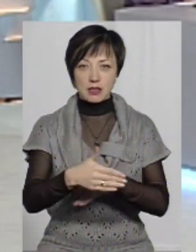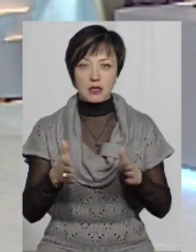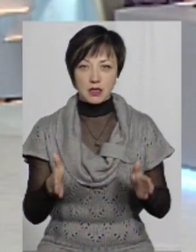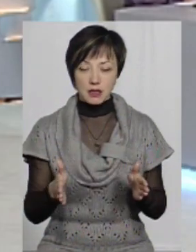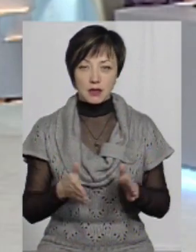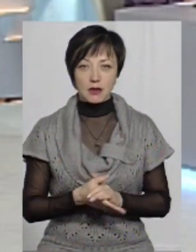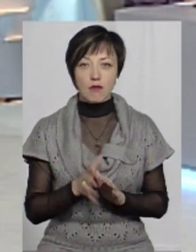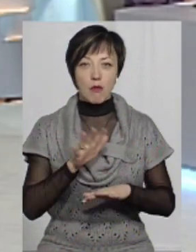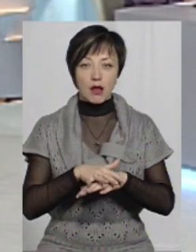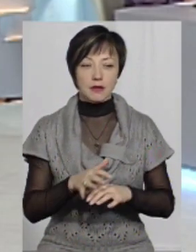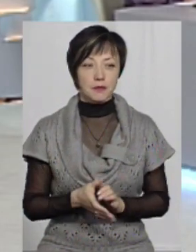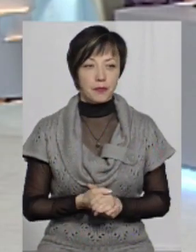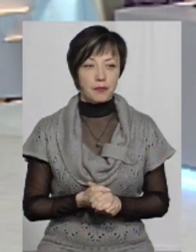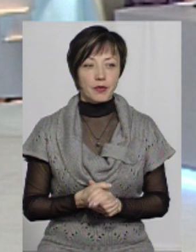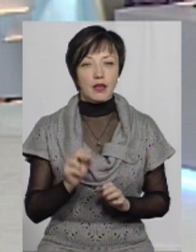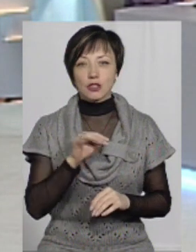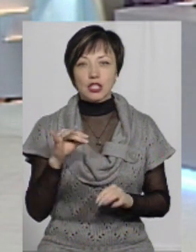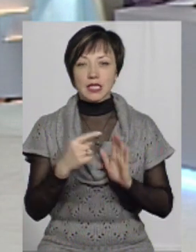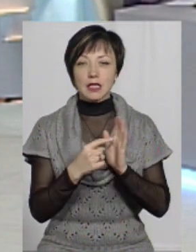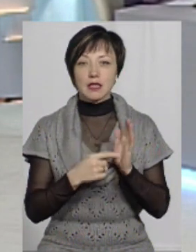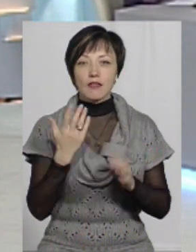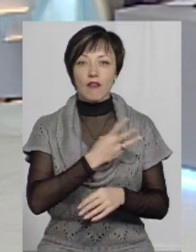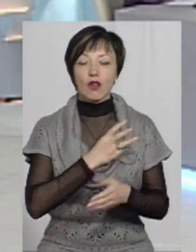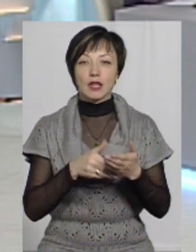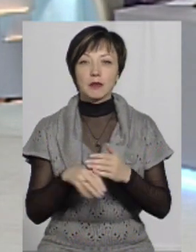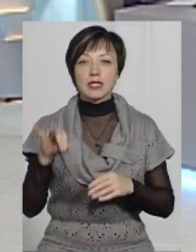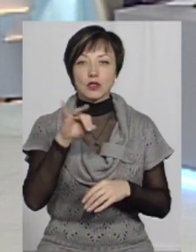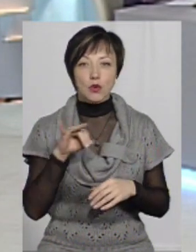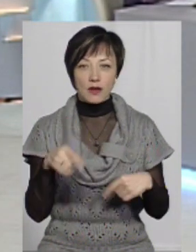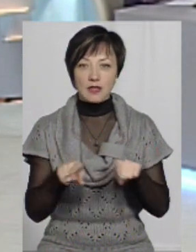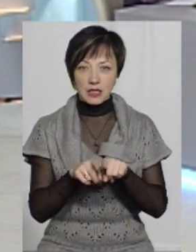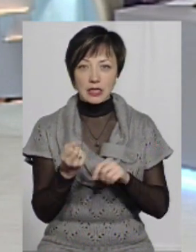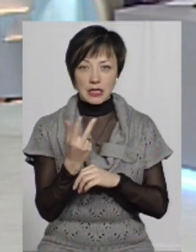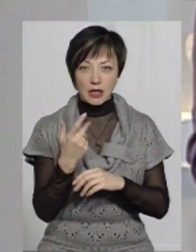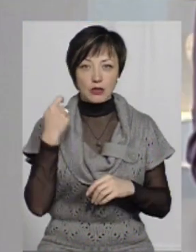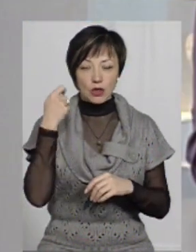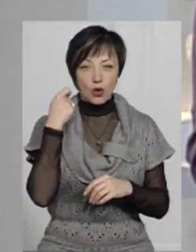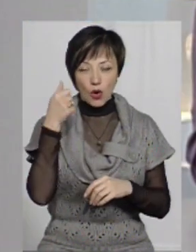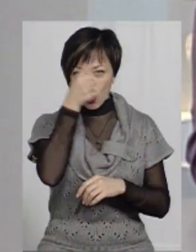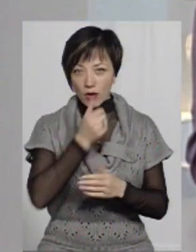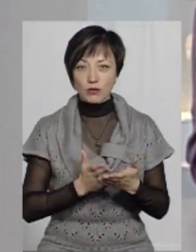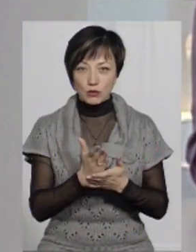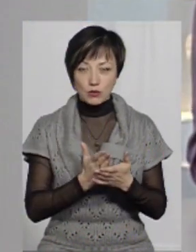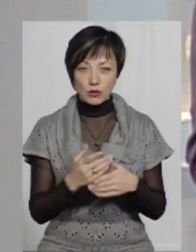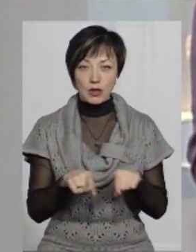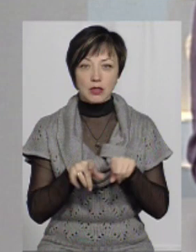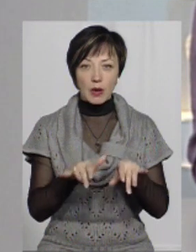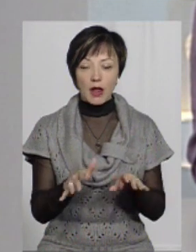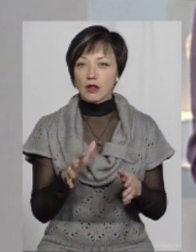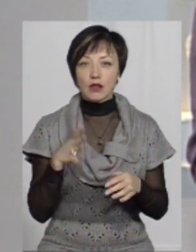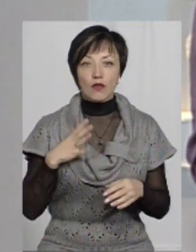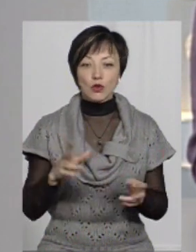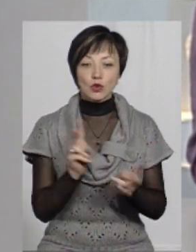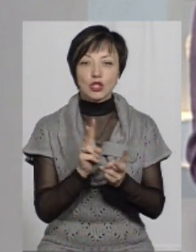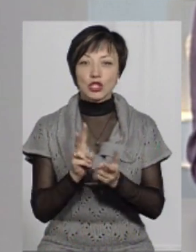скриньки в банк. А чи не ділилися ваші волонтери такими історіями? Це ж все ж таки 13 років вже такою справою займаєтеся. Чи не доводилося